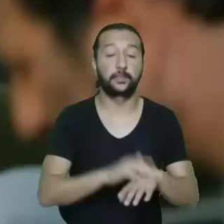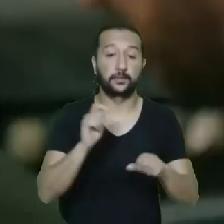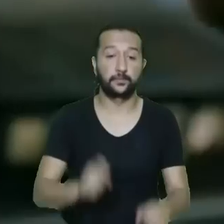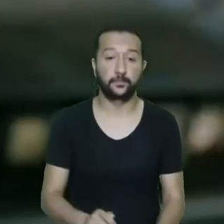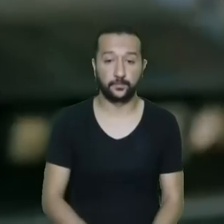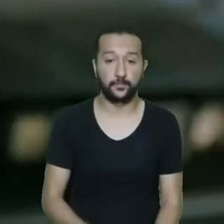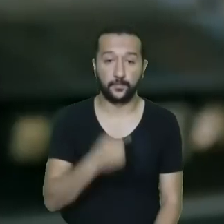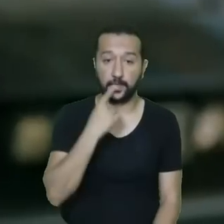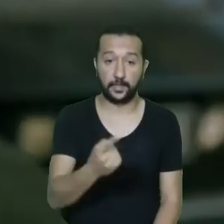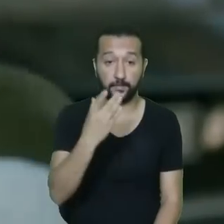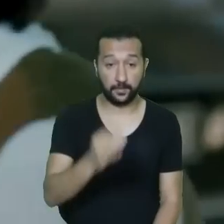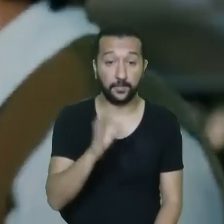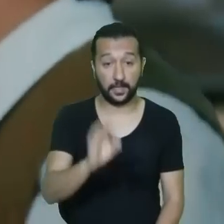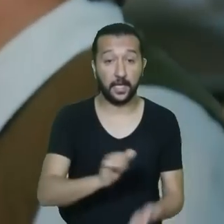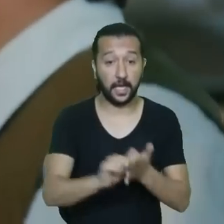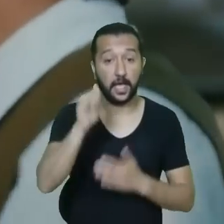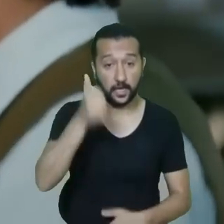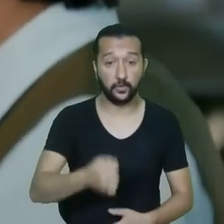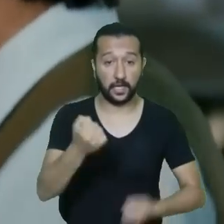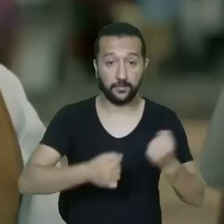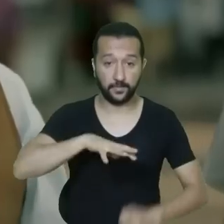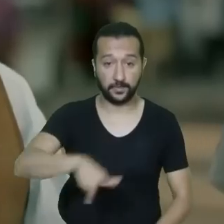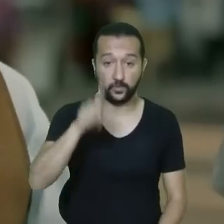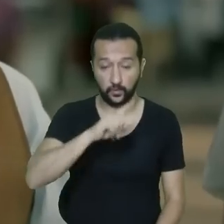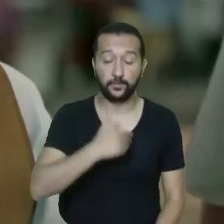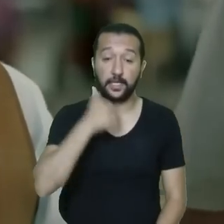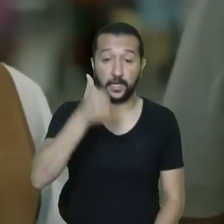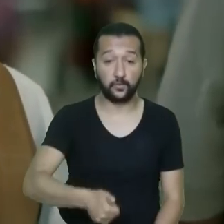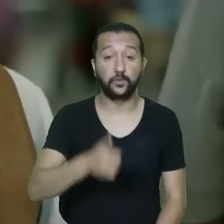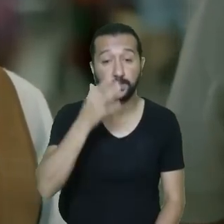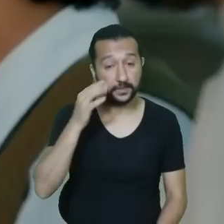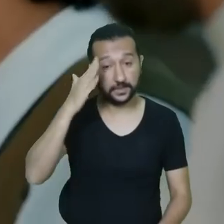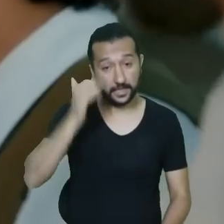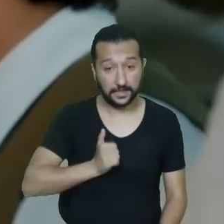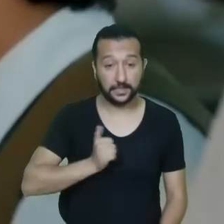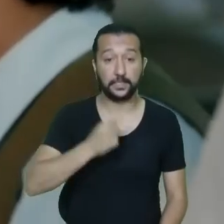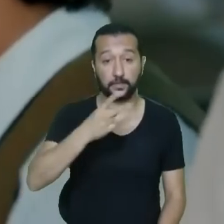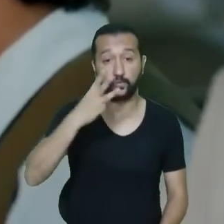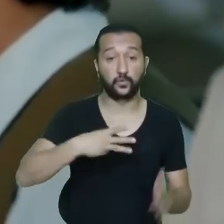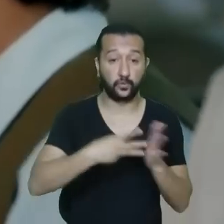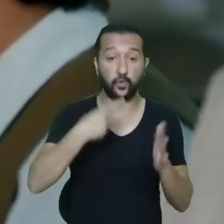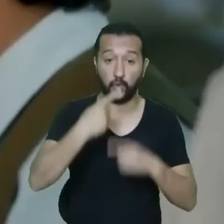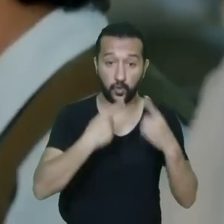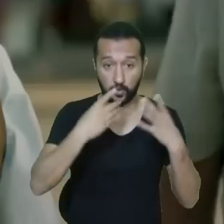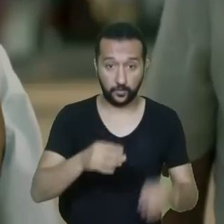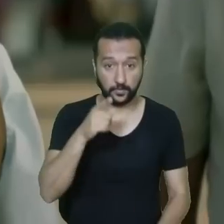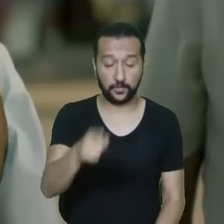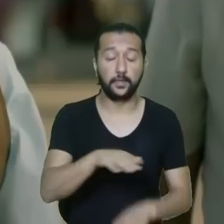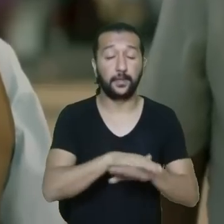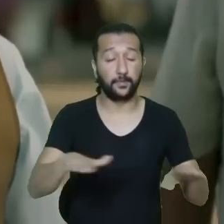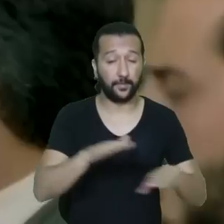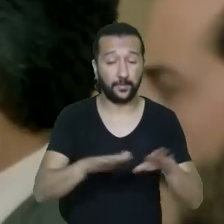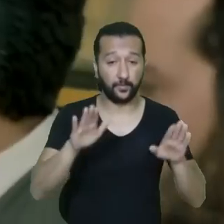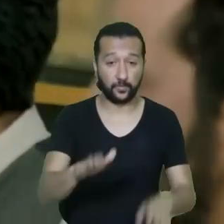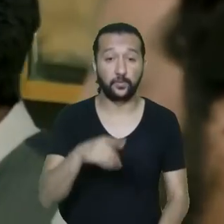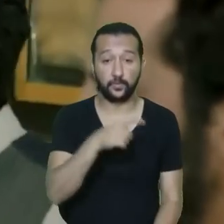yapçedik. Deme Emin, zaten her gün arabamız çalınıyor ya. Biz de her gün jandarmadan 2-3 kere konuşuyoruz sanki. De gidi Emin, de. Tamam lan, durum